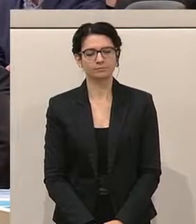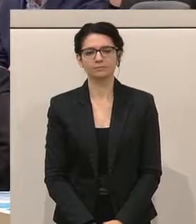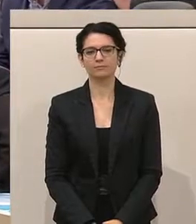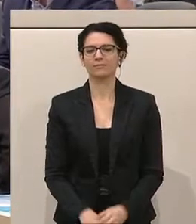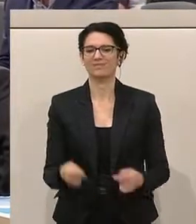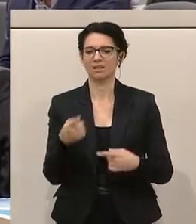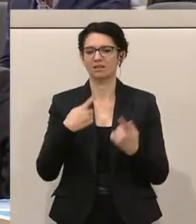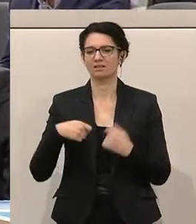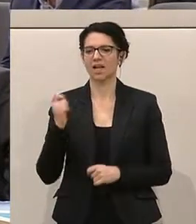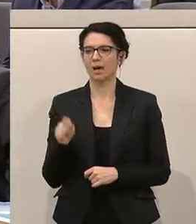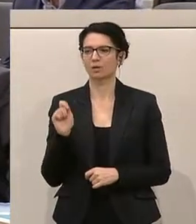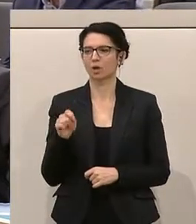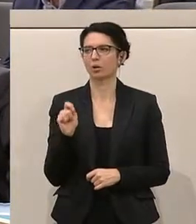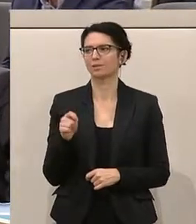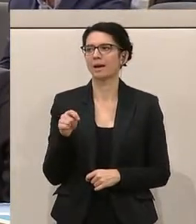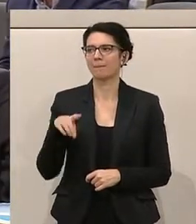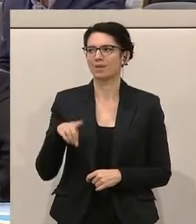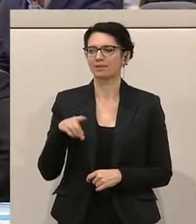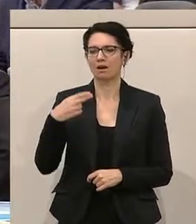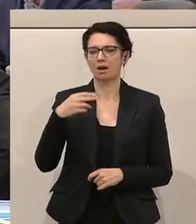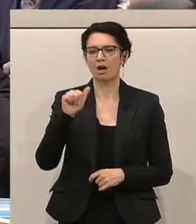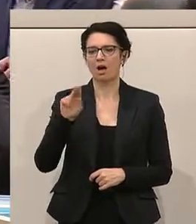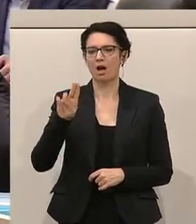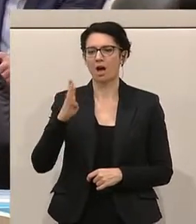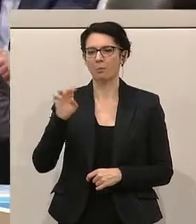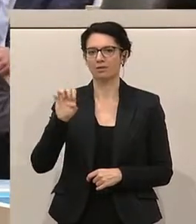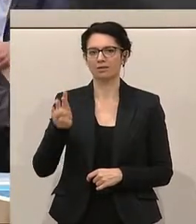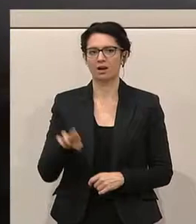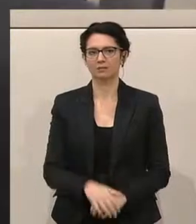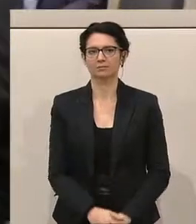Nächste Wortmeldung von meinem Abgeordneten Peter Haubner.